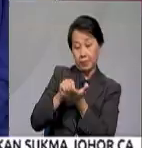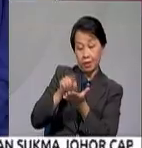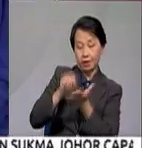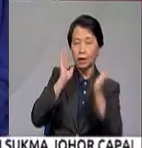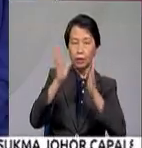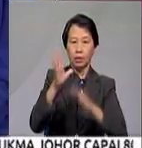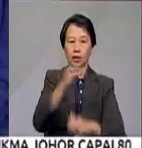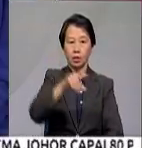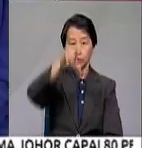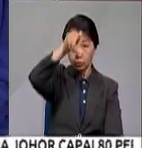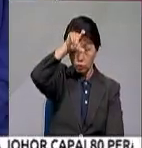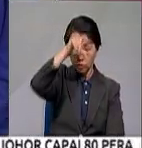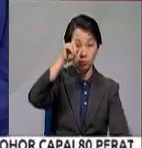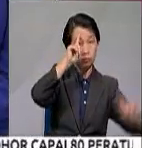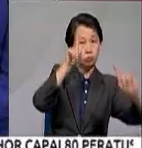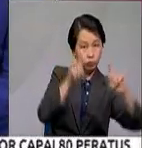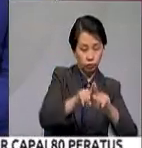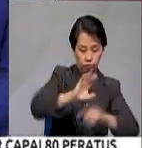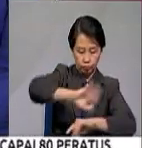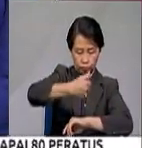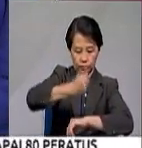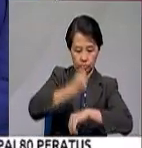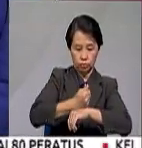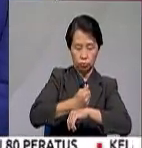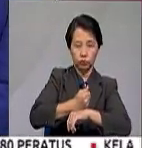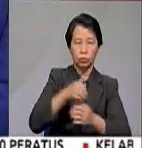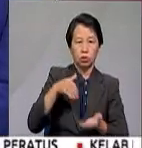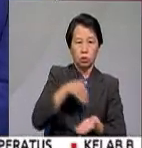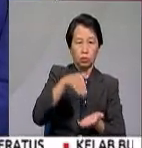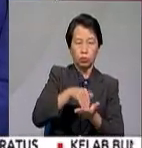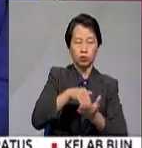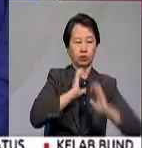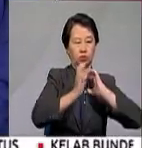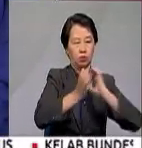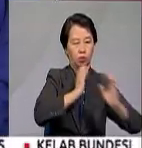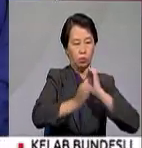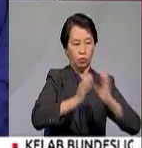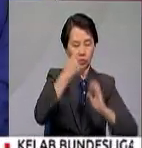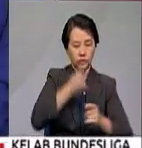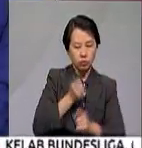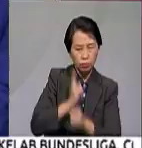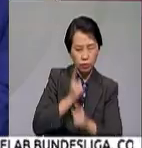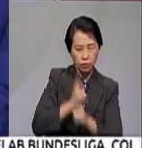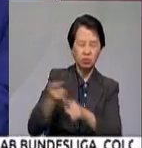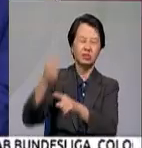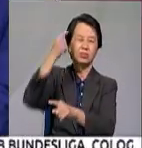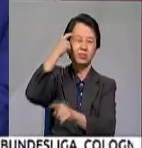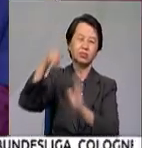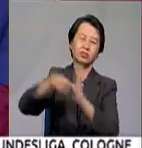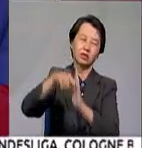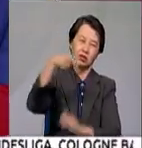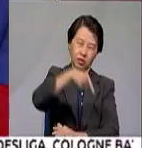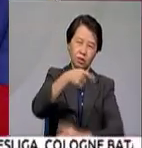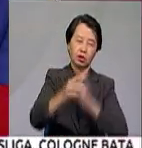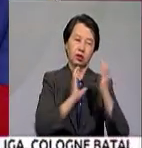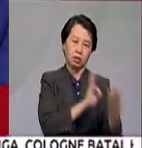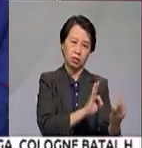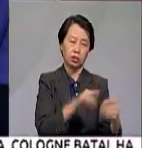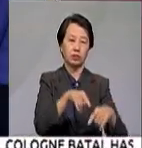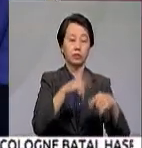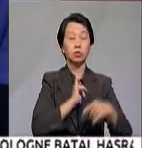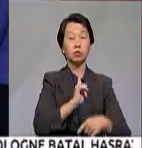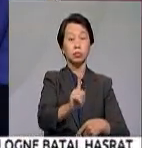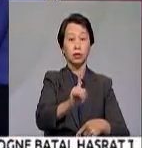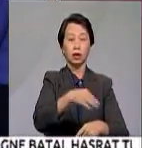Malaysia dan Turki setuju untuk menubuhkan sebuah pusat komunikasi bagi memperbetul persepsi negatif dunia terhadap Islam